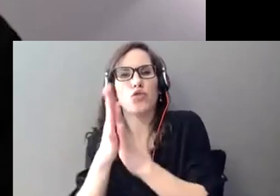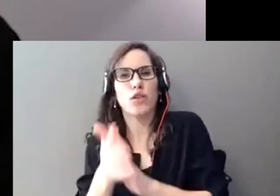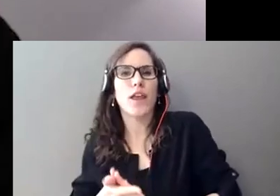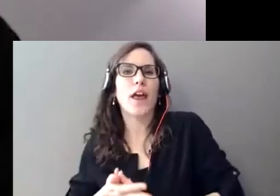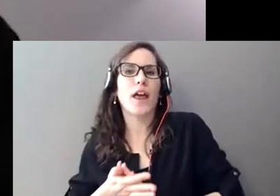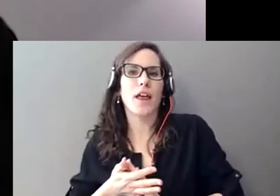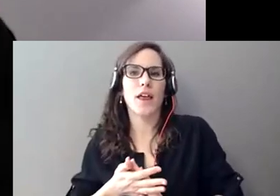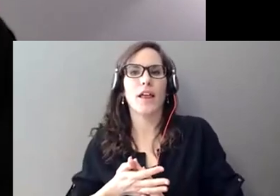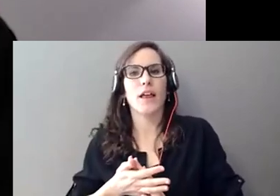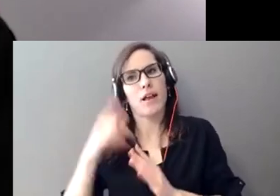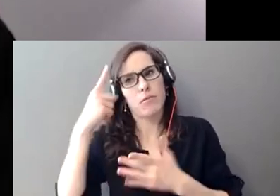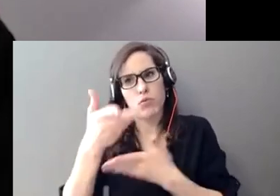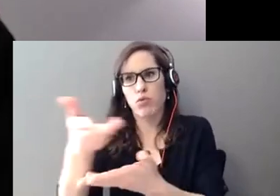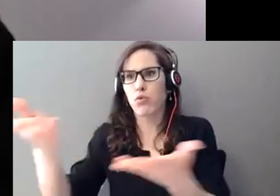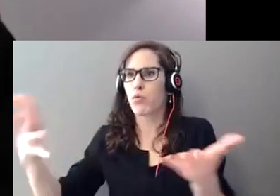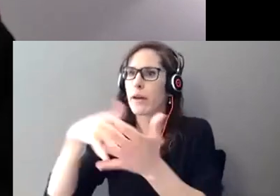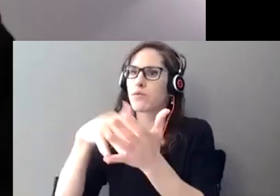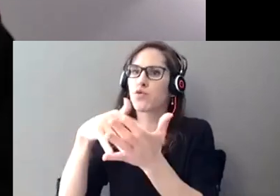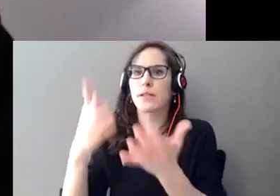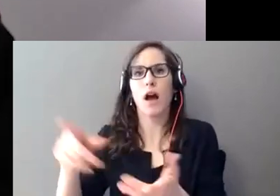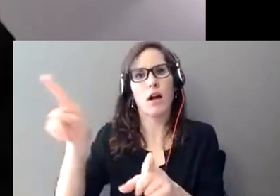ces étudiants comme comme d'autres